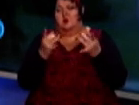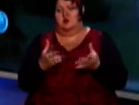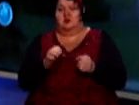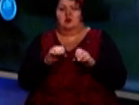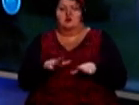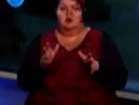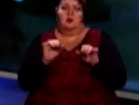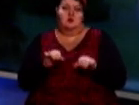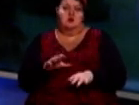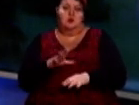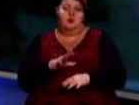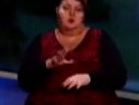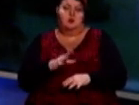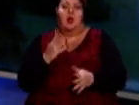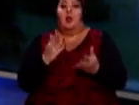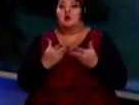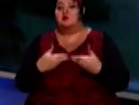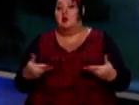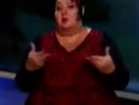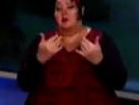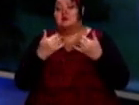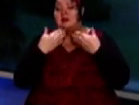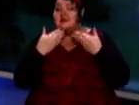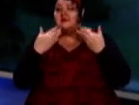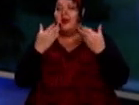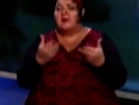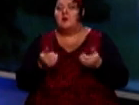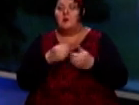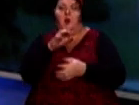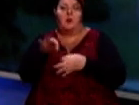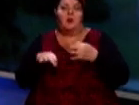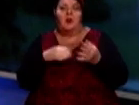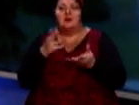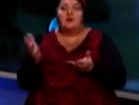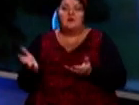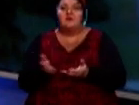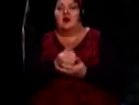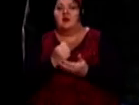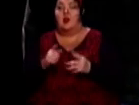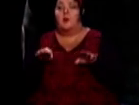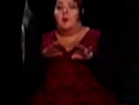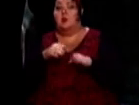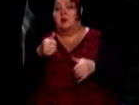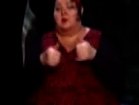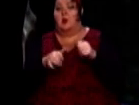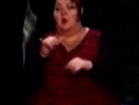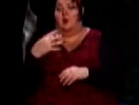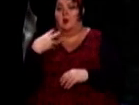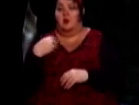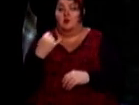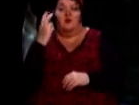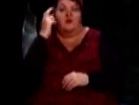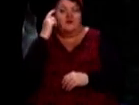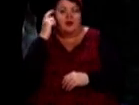яке могло би бути. Якщо ми зараз звернемось до проєктів, які виграли подібні конкурси у Львові, в